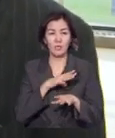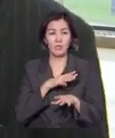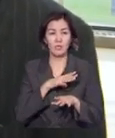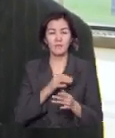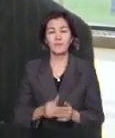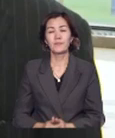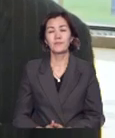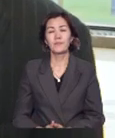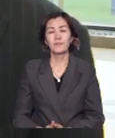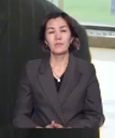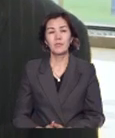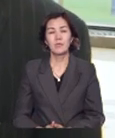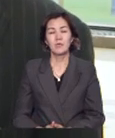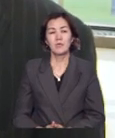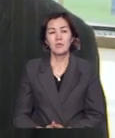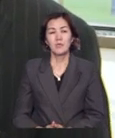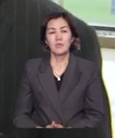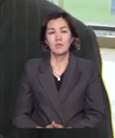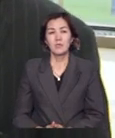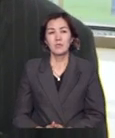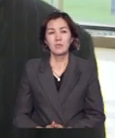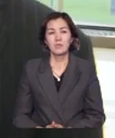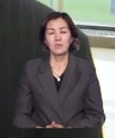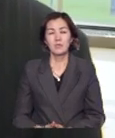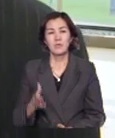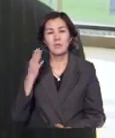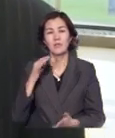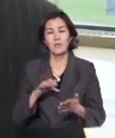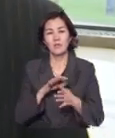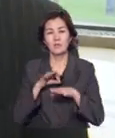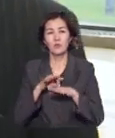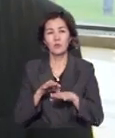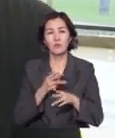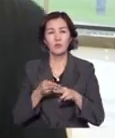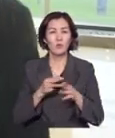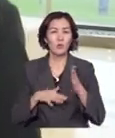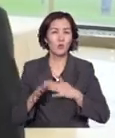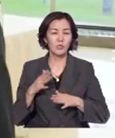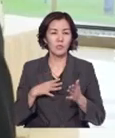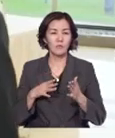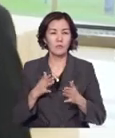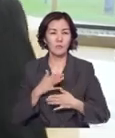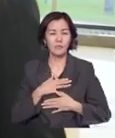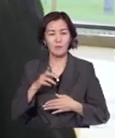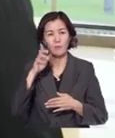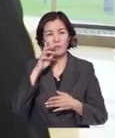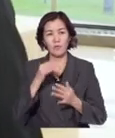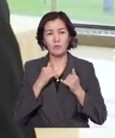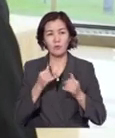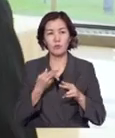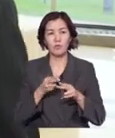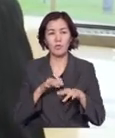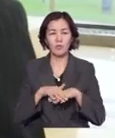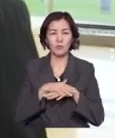юбилейный форум дейміз ғой, 5-ші форум осы біздің Алматы қаласында өтіп жатыр. Біз өте қуаныштымыз. Бұл біздің мемлекет үшін, біздің ел